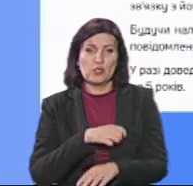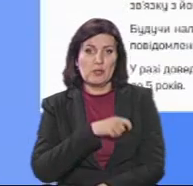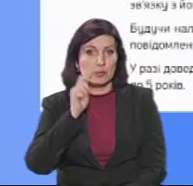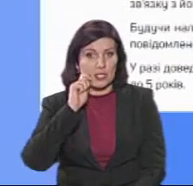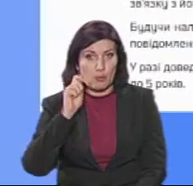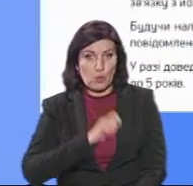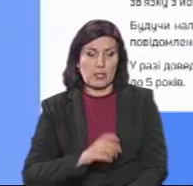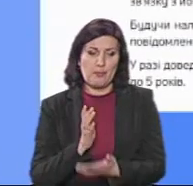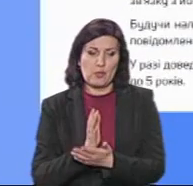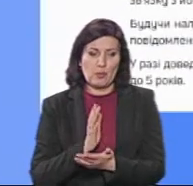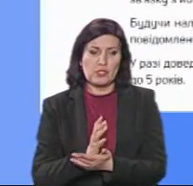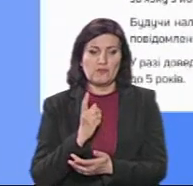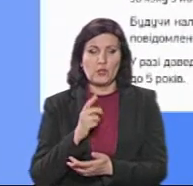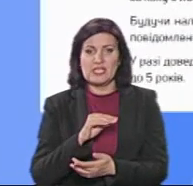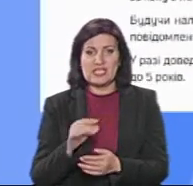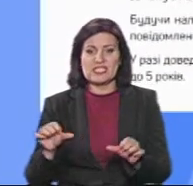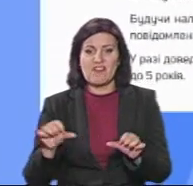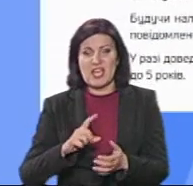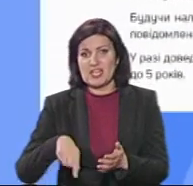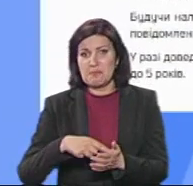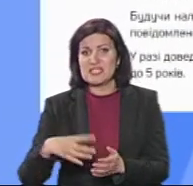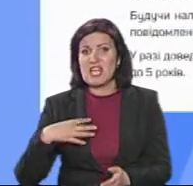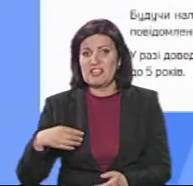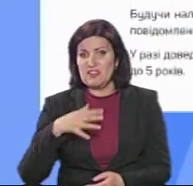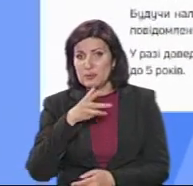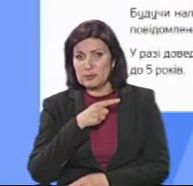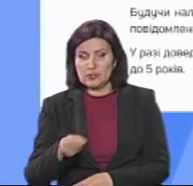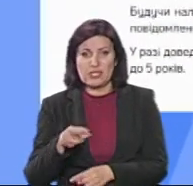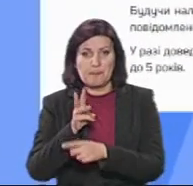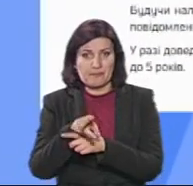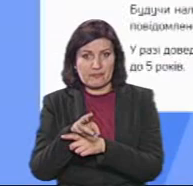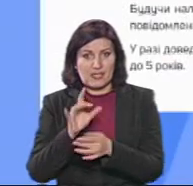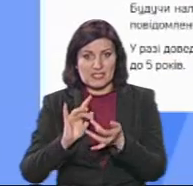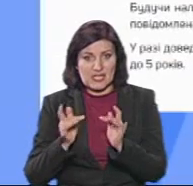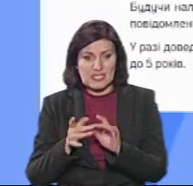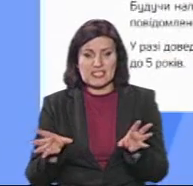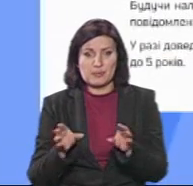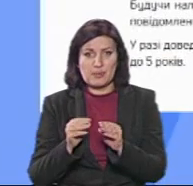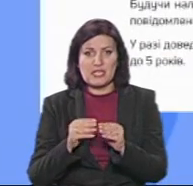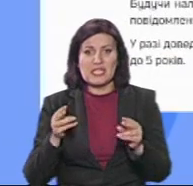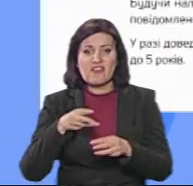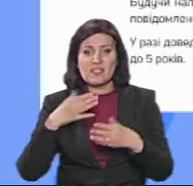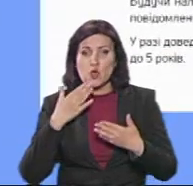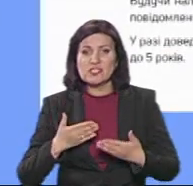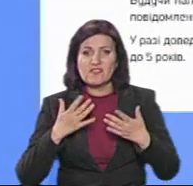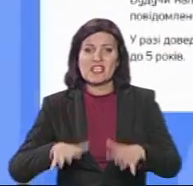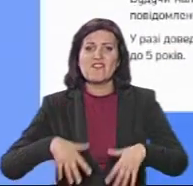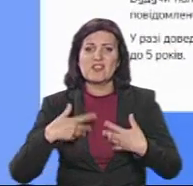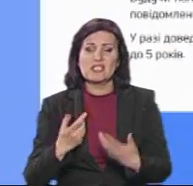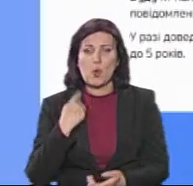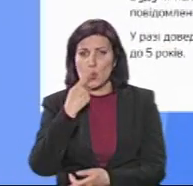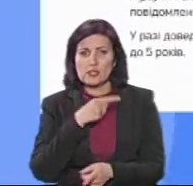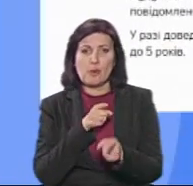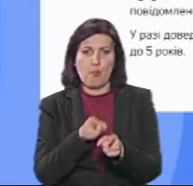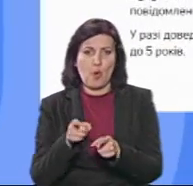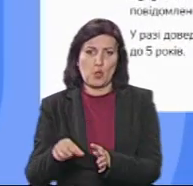України, перебуваючи у одній з кав'ярень міста Львів, під час онлайн-трансляції спільного відеозвернення висловила усні